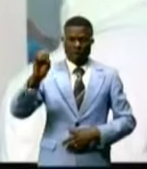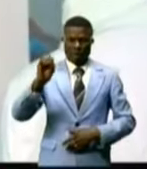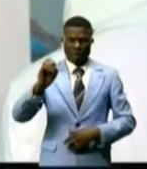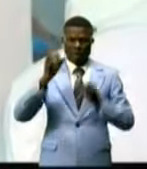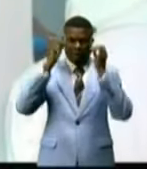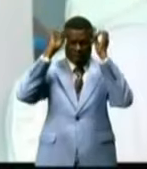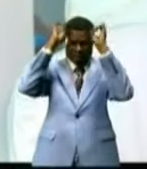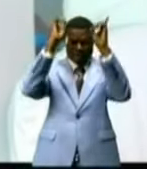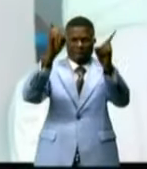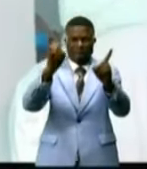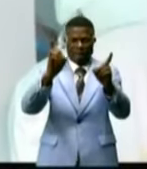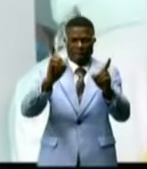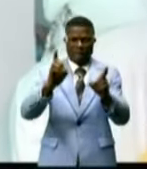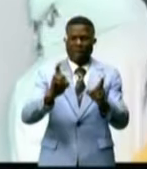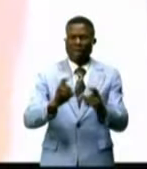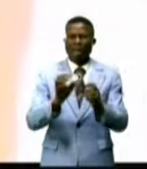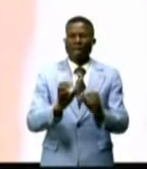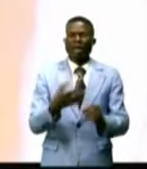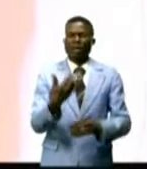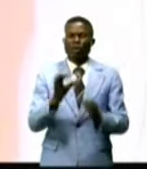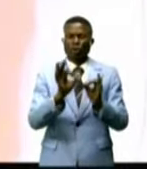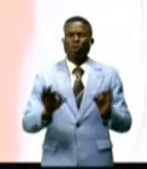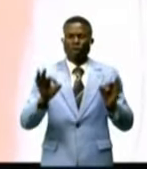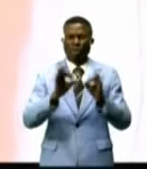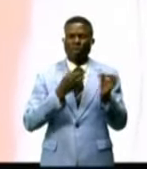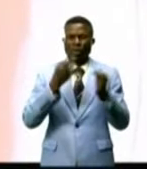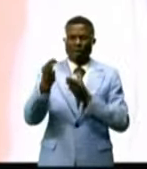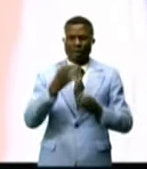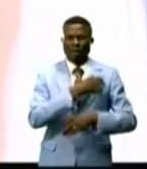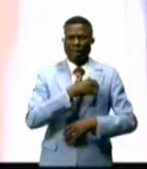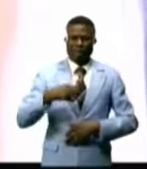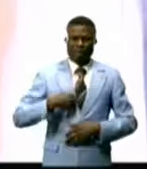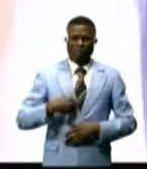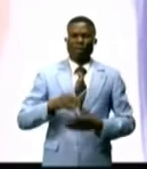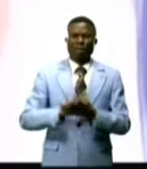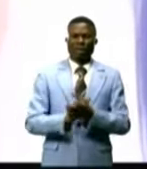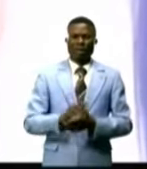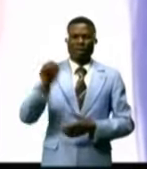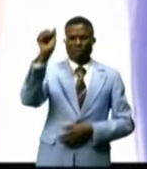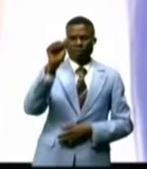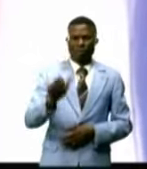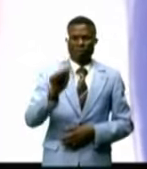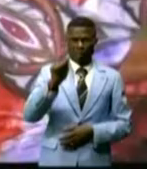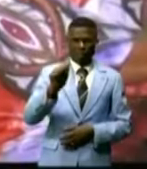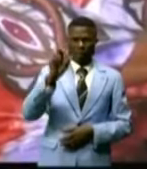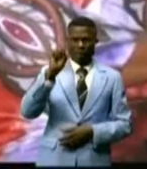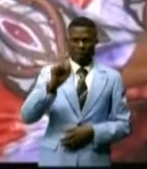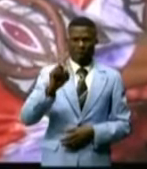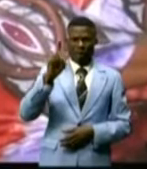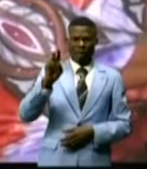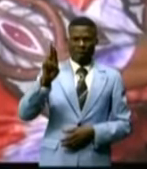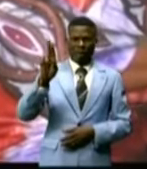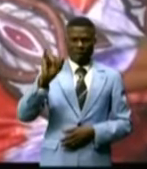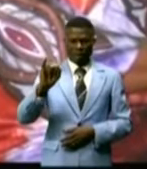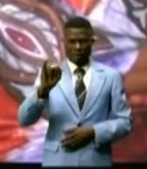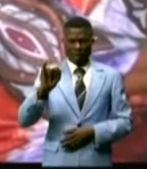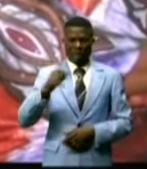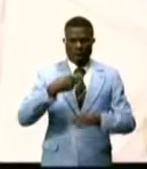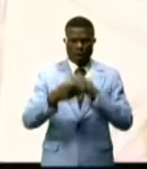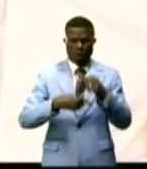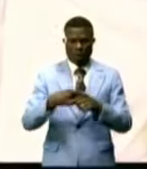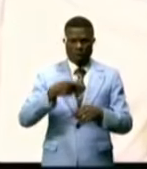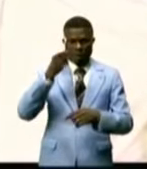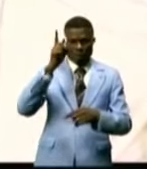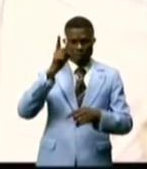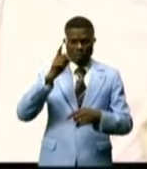éduquer. Voilà en substance qu'a expliqué Sandrine Tchala, CEO des Festes Lego. C'était à l'occasion du lancement de la